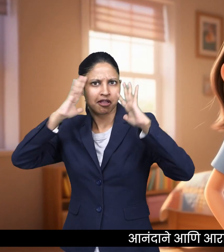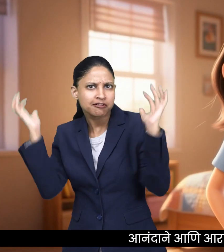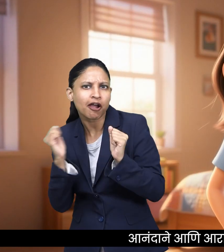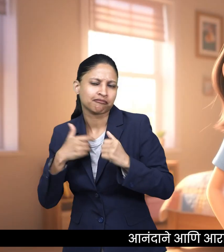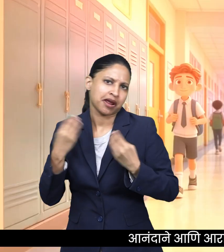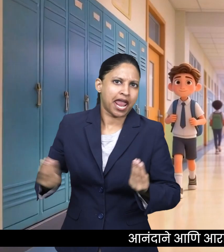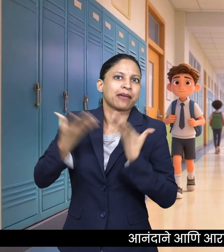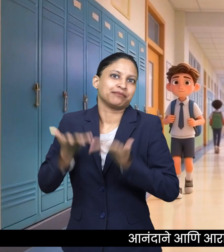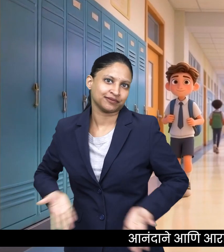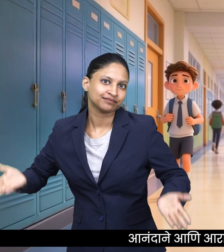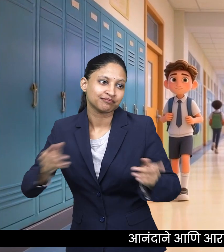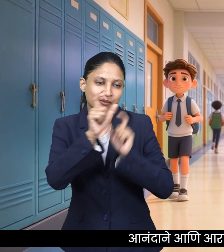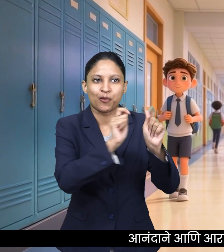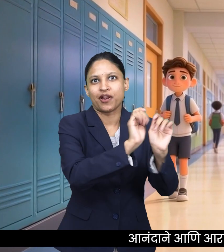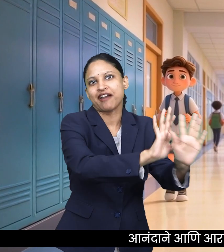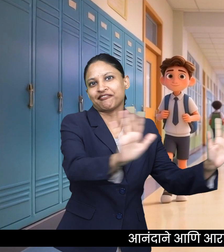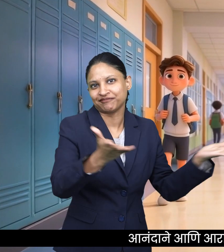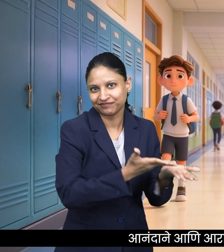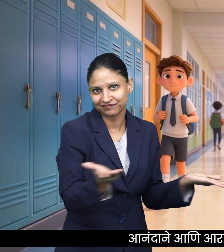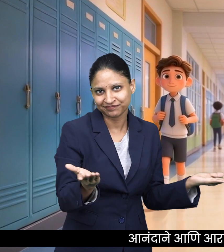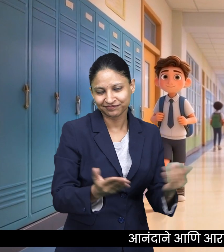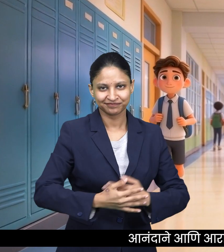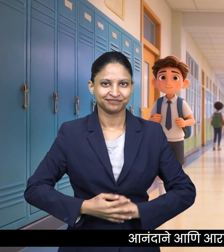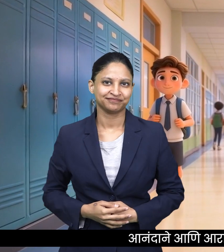आनंदाने आणि आरामात जगण्यास मदत करतात.